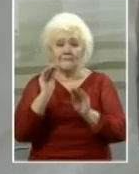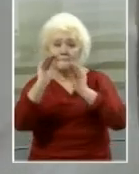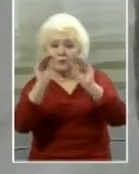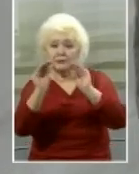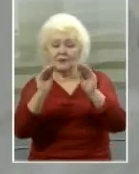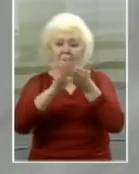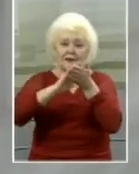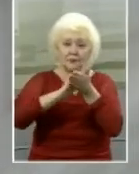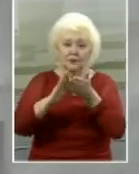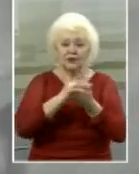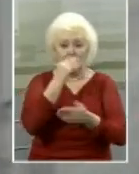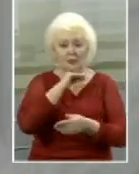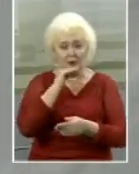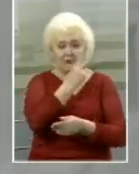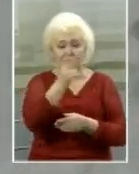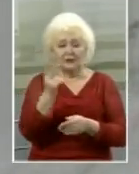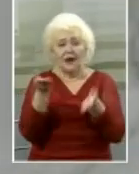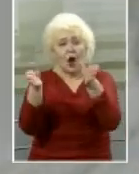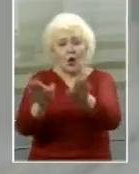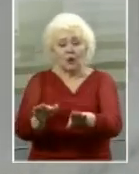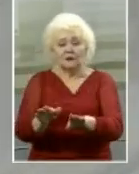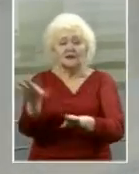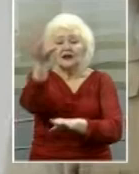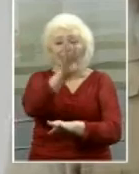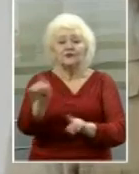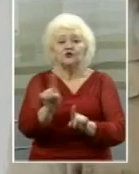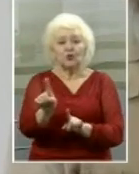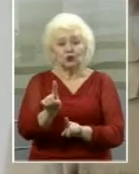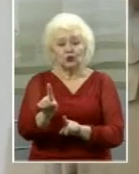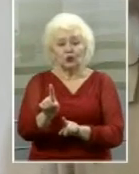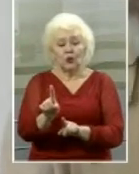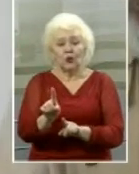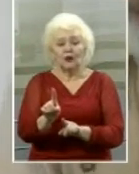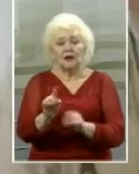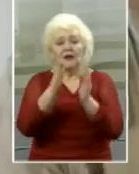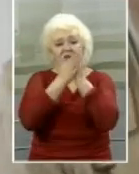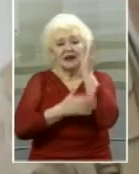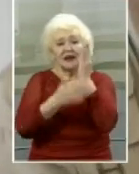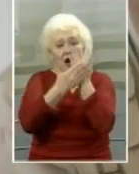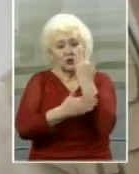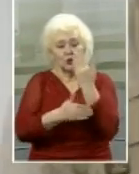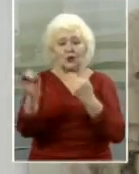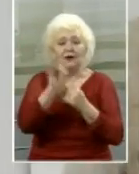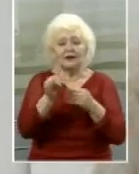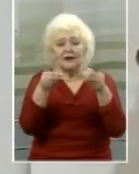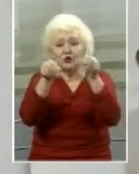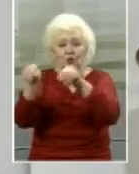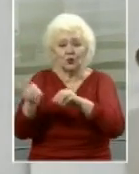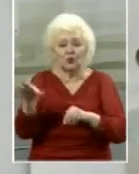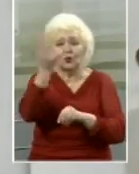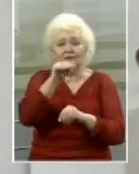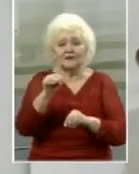Подправив, почистив. Ви обратили внимание, що я там оставив все, що і кору, і труху, і ці